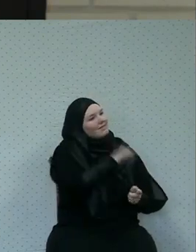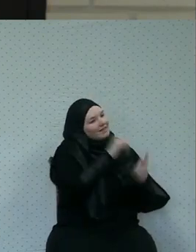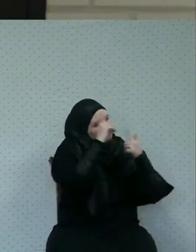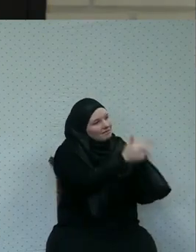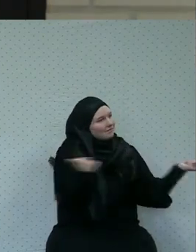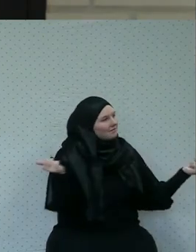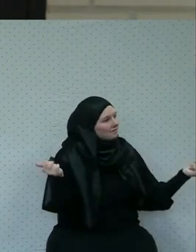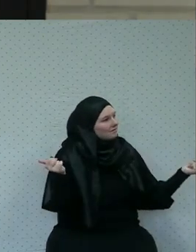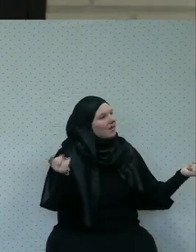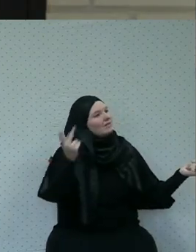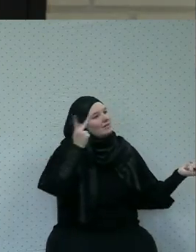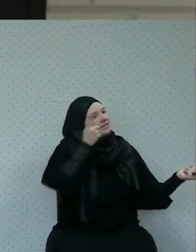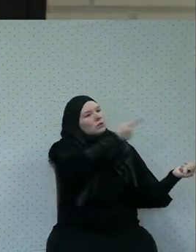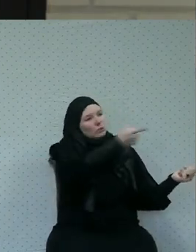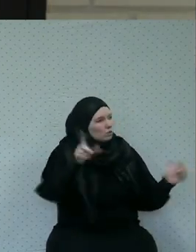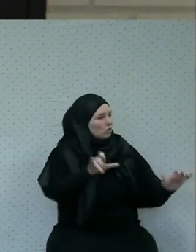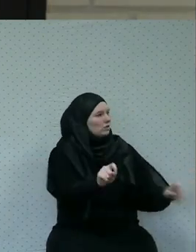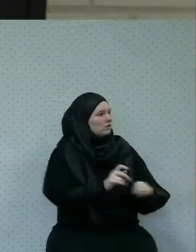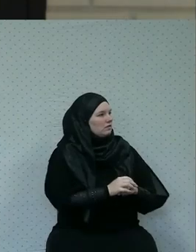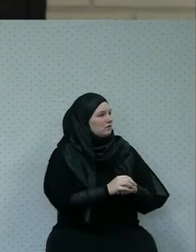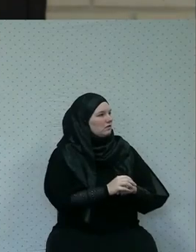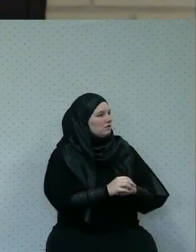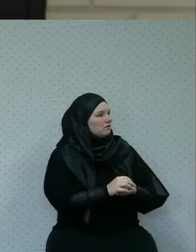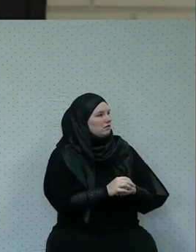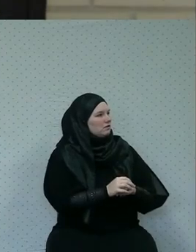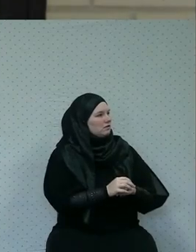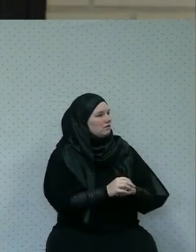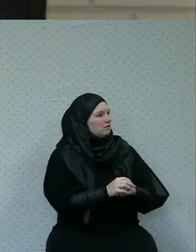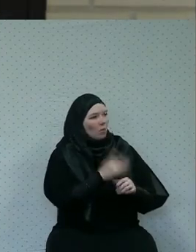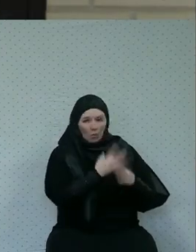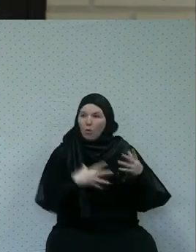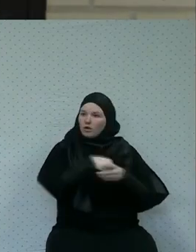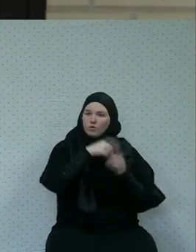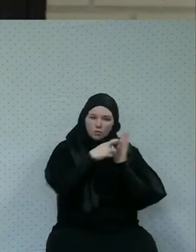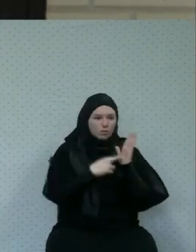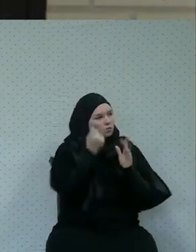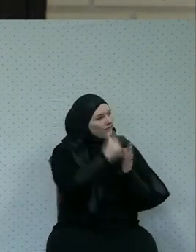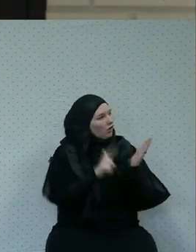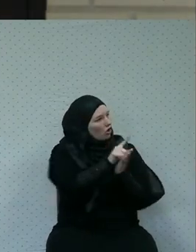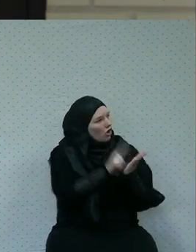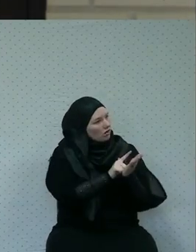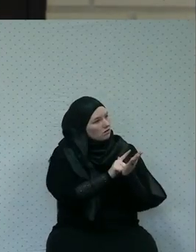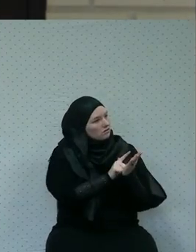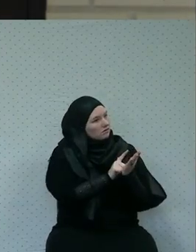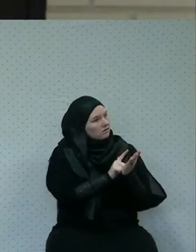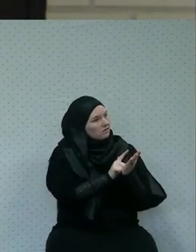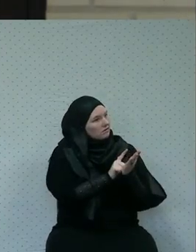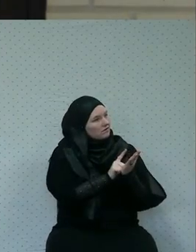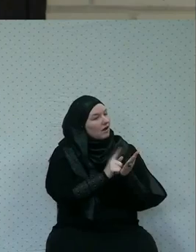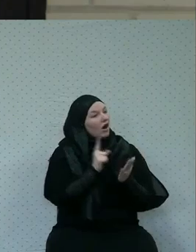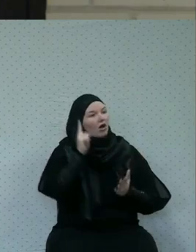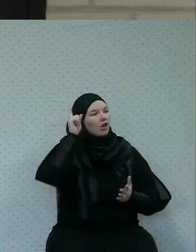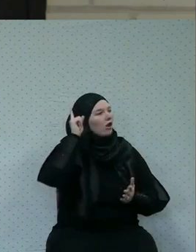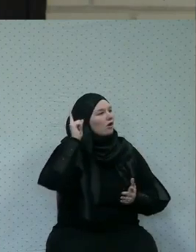مَا بِقَوْمٍ حَتَّى يُغَيِّرُوا مَا بِأَنفُسِهِمْ. It's one of the rules, one of the laws, that Allah will